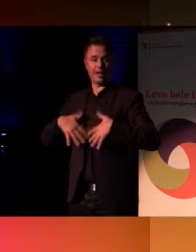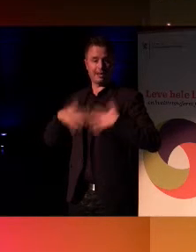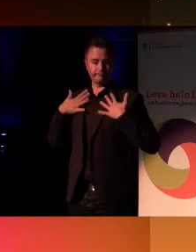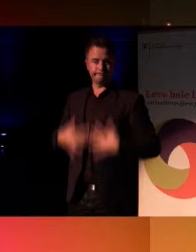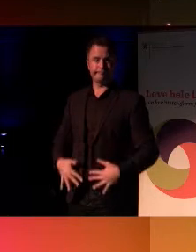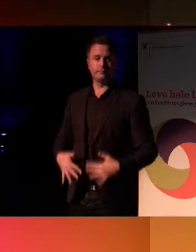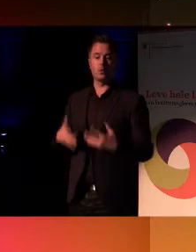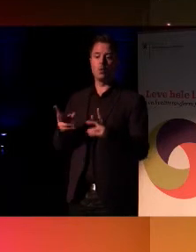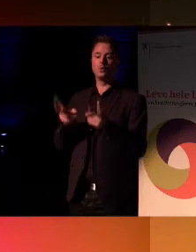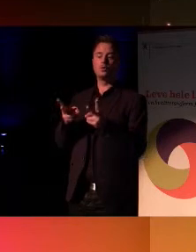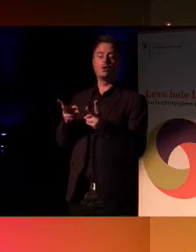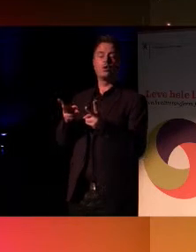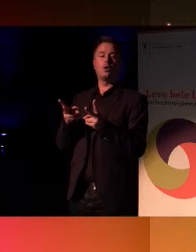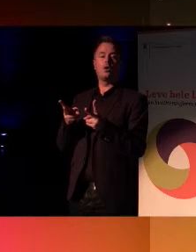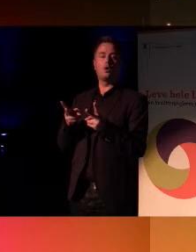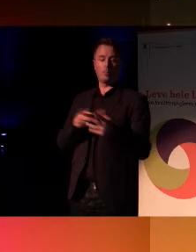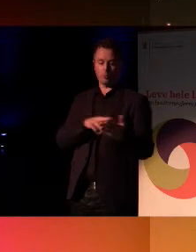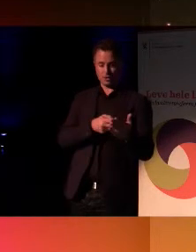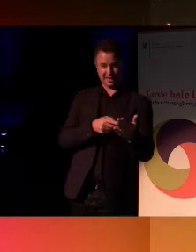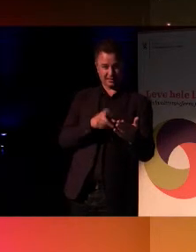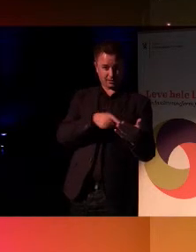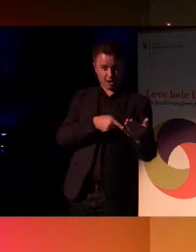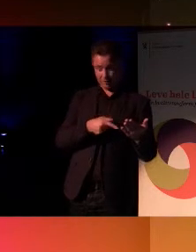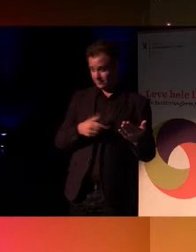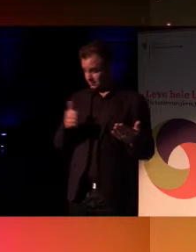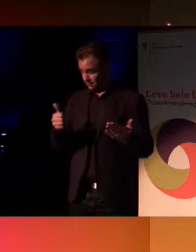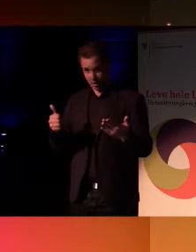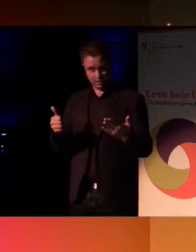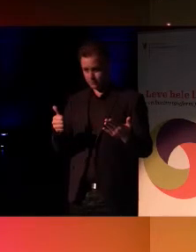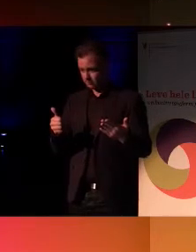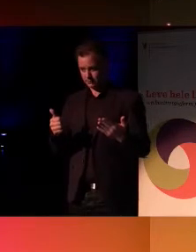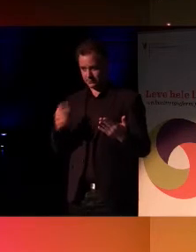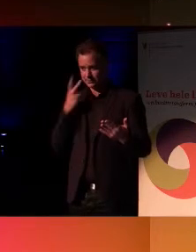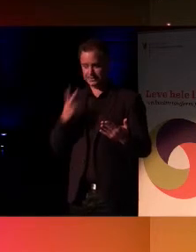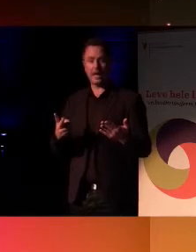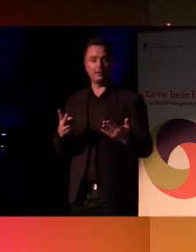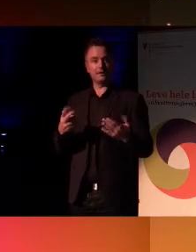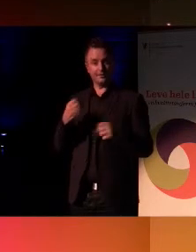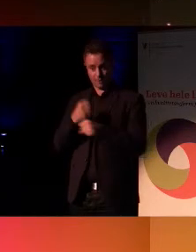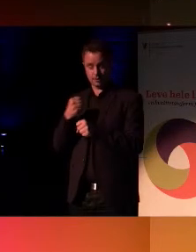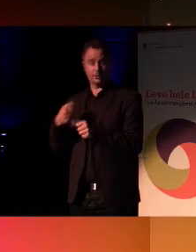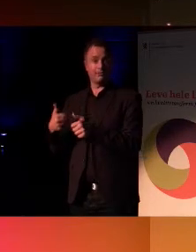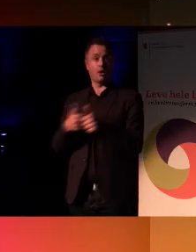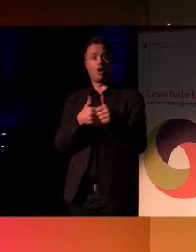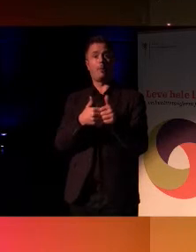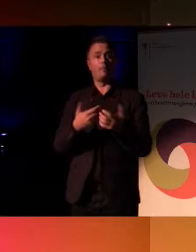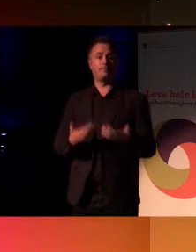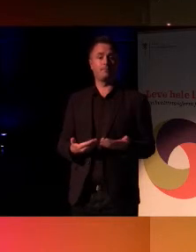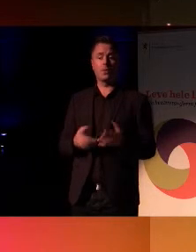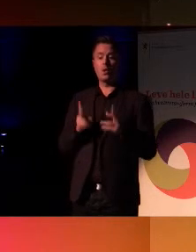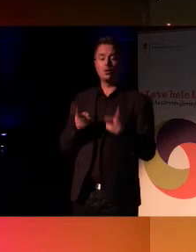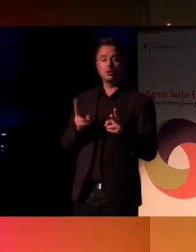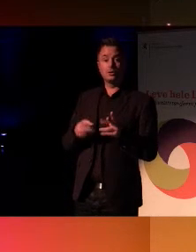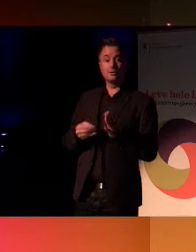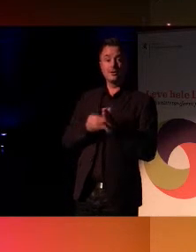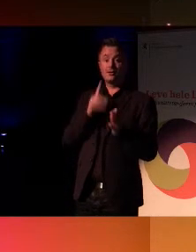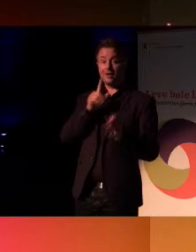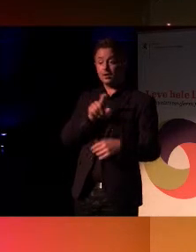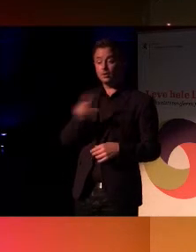krav til dosering i prosjektet vårt. Den andre gruppen får da ukentlige samtaler med psykolog,